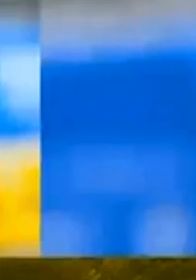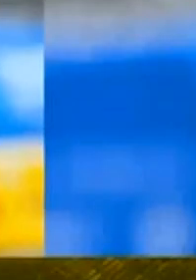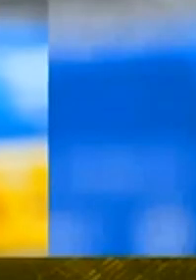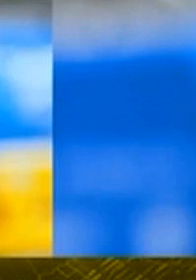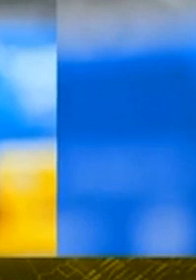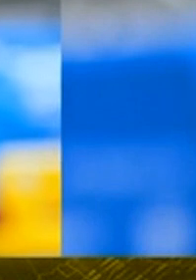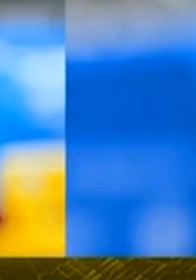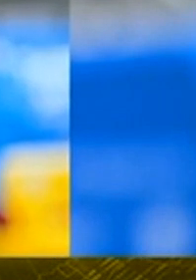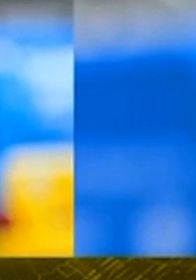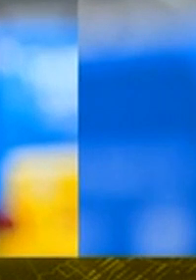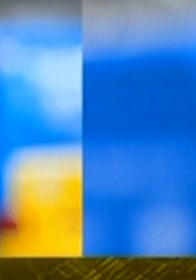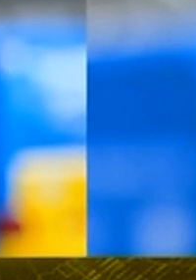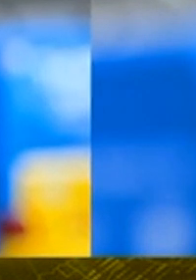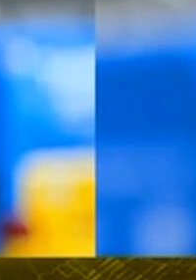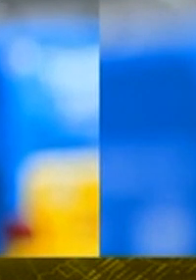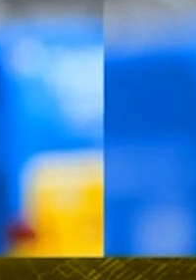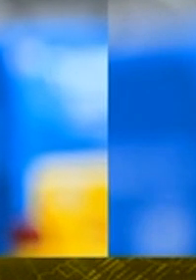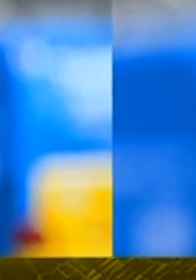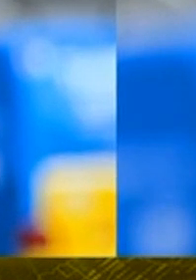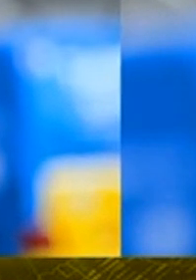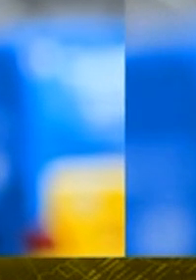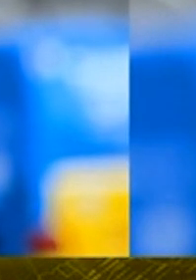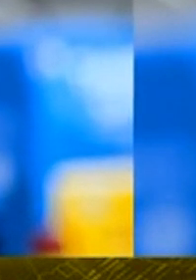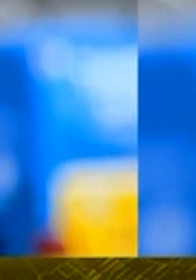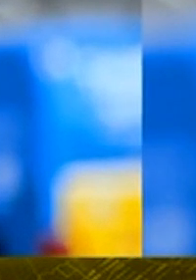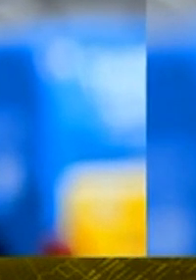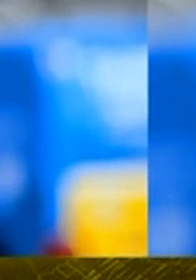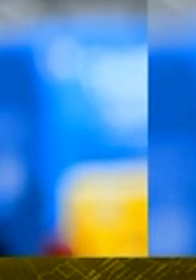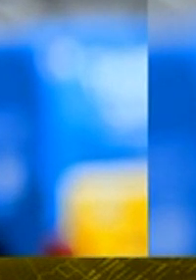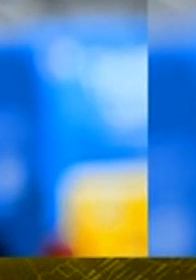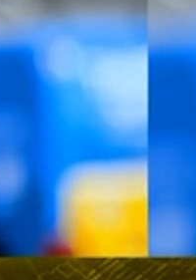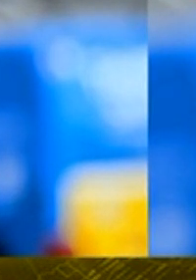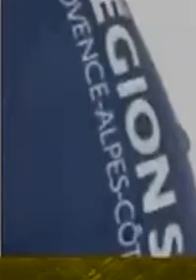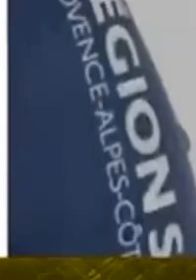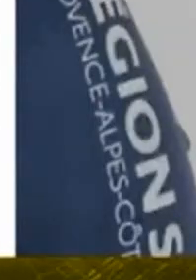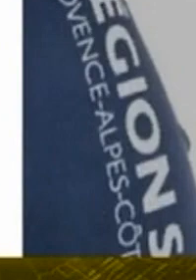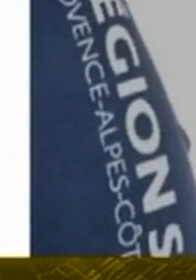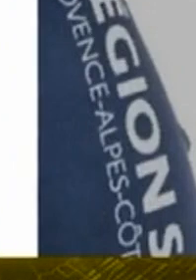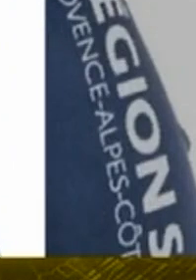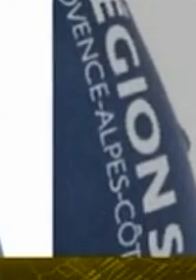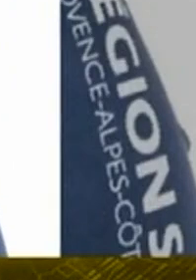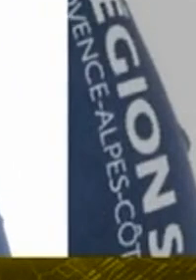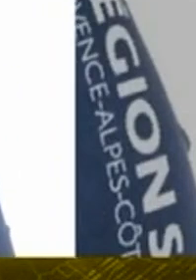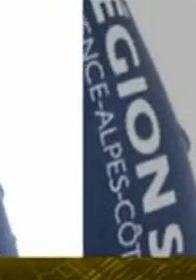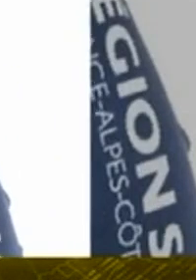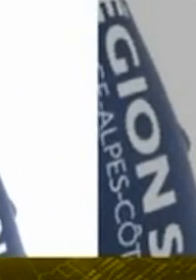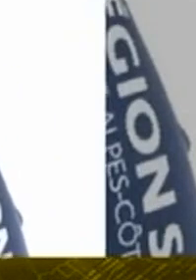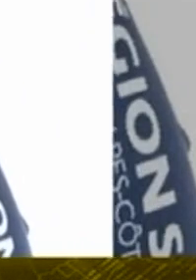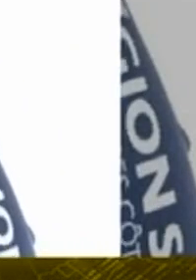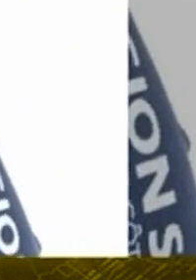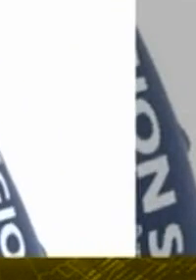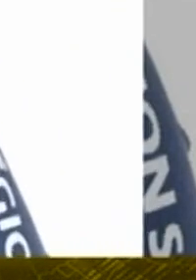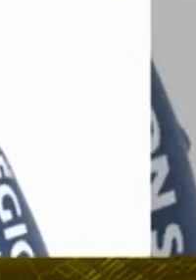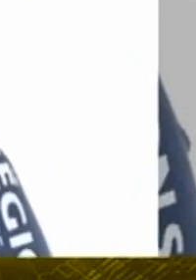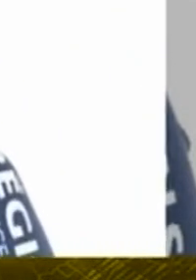تنقلادم تساتفون تقونو اتم 46 غن ودروم كزازمي خالون قبضو توسخي ابزور حي بعالم لخا ودرات تصميدات ركب